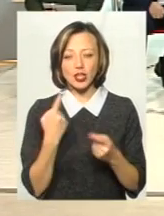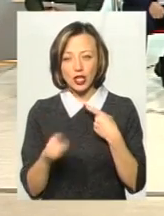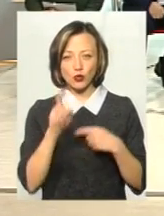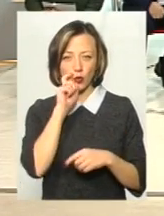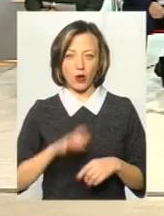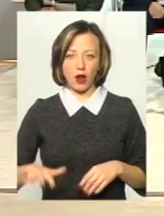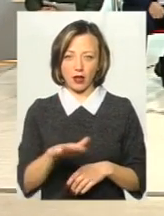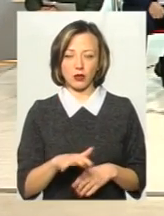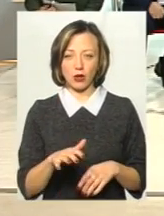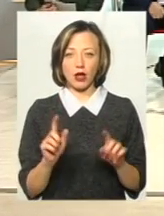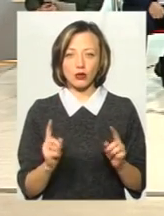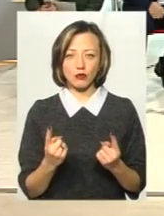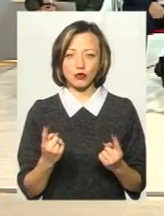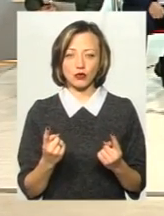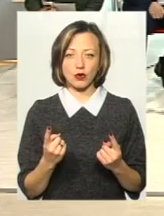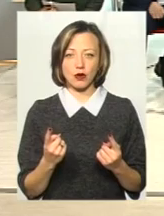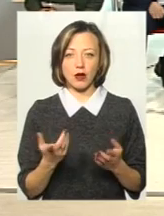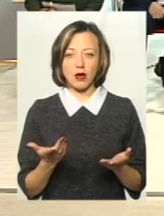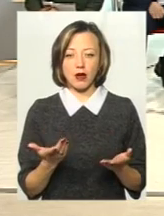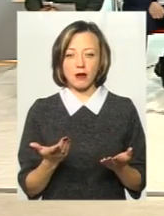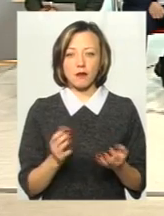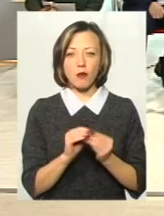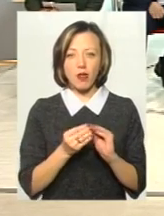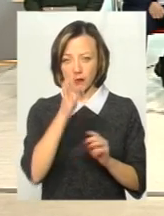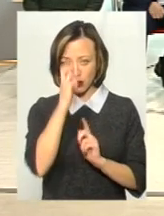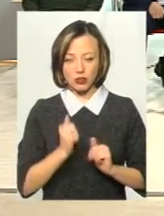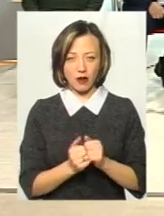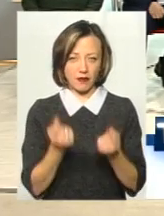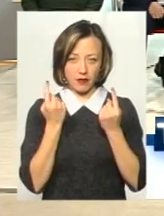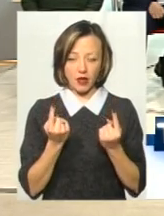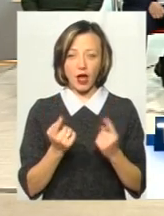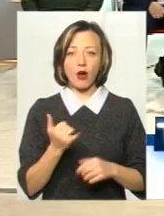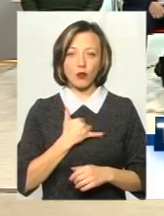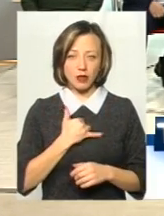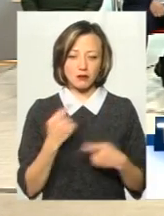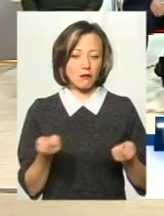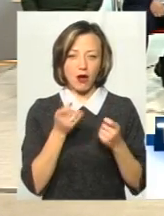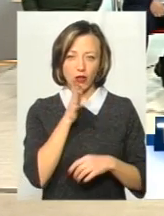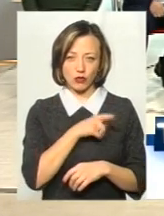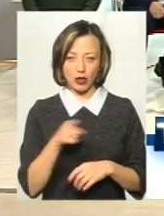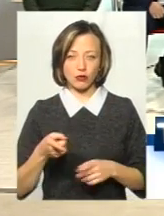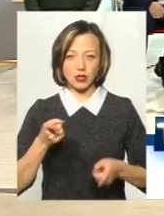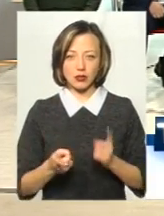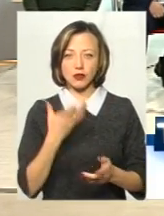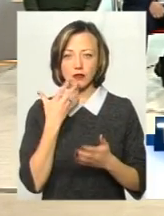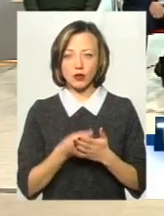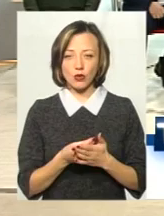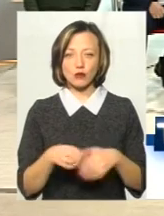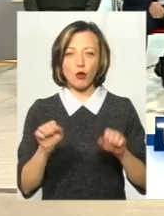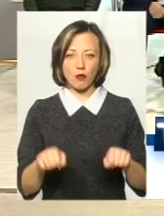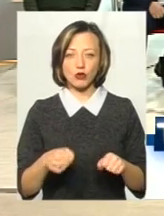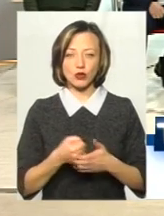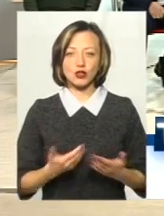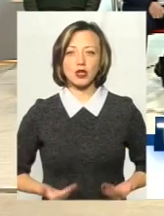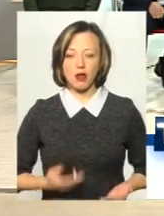Україну. Тому що виклики перед державою дуже великі. І в нас замало часу для того, щоб дійсно свою спроможність до